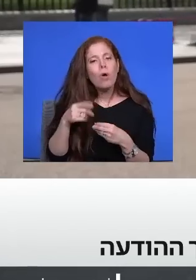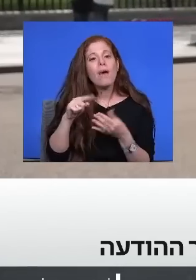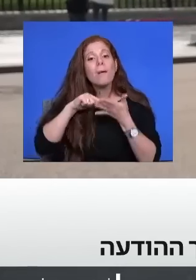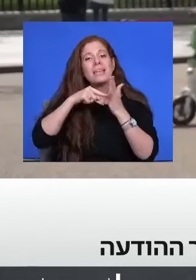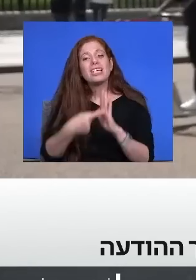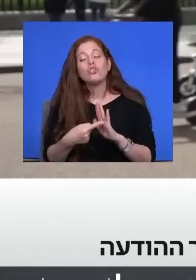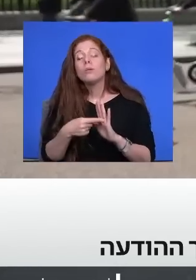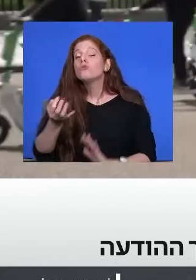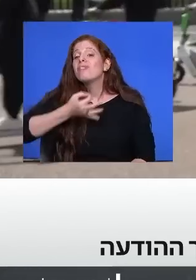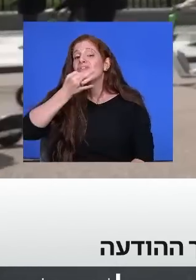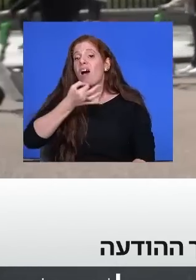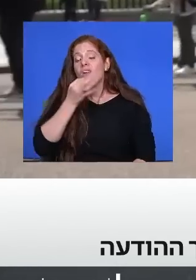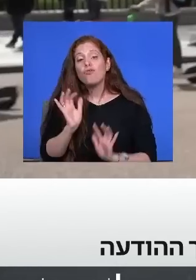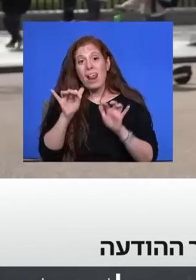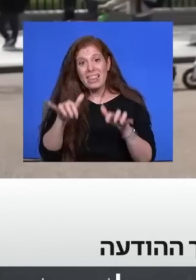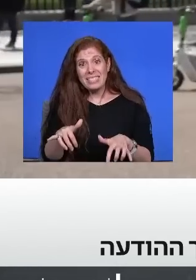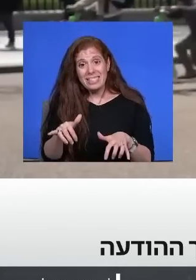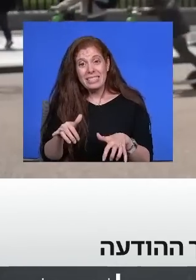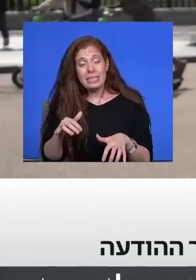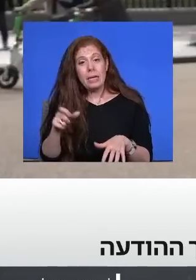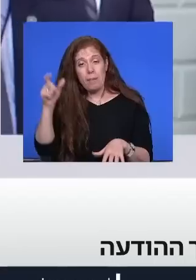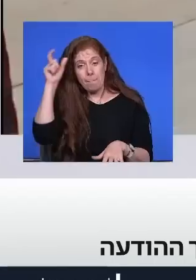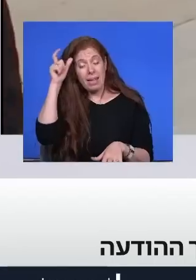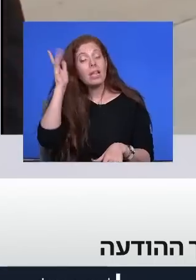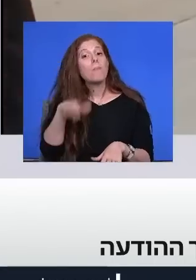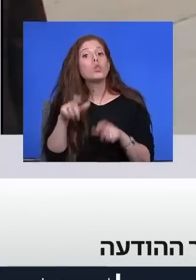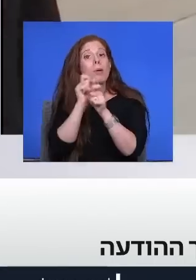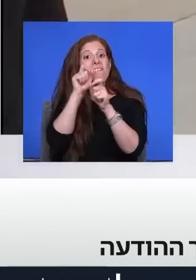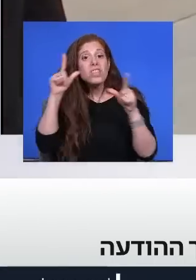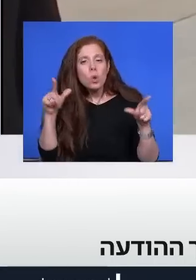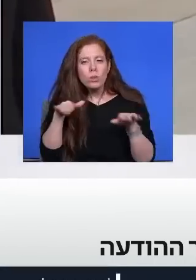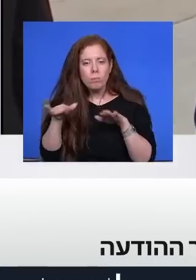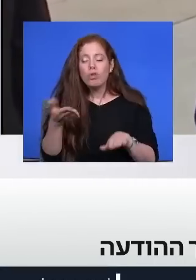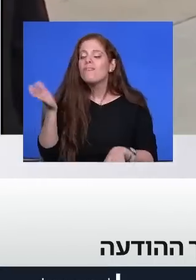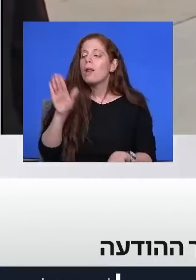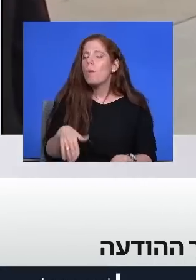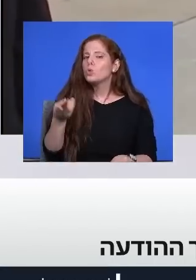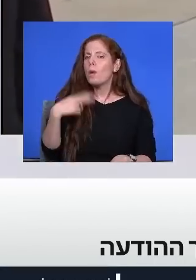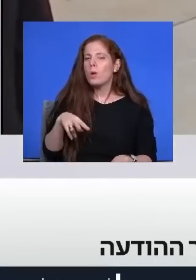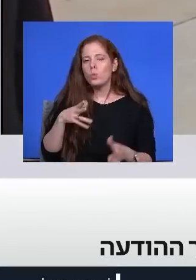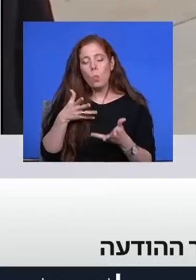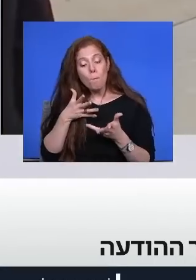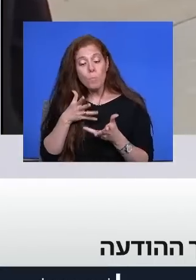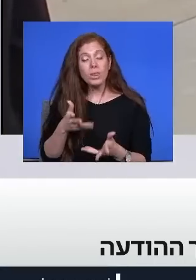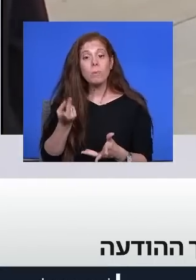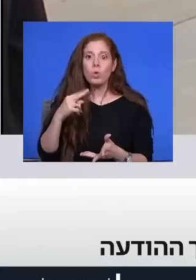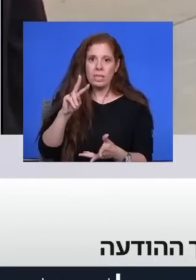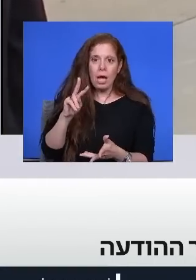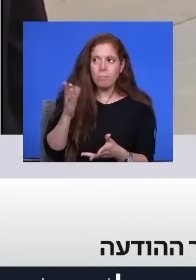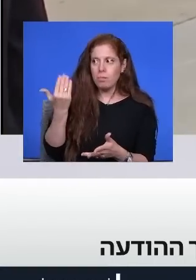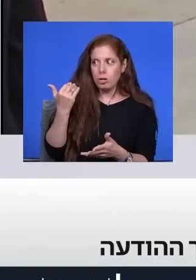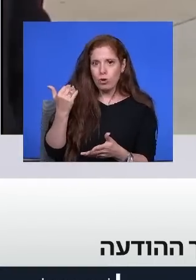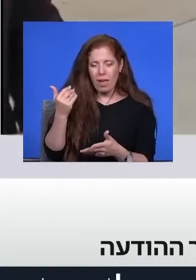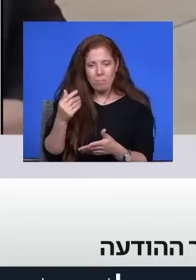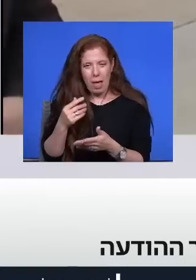שדבריו של הנשיא ביידן, למרות שהם הפתיעו את הממשל ולמרות שהיו בוטים יותר מכפי שהיה קו המסרים הרשמי, אומרים, הדברים